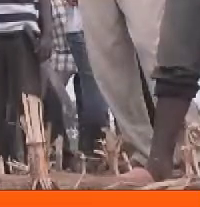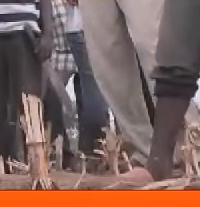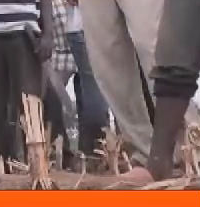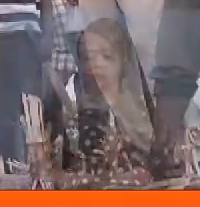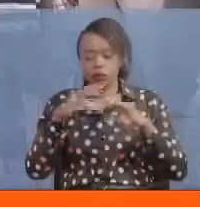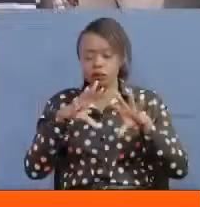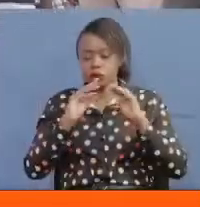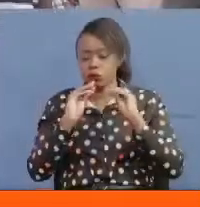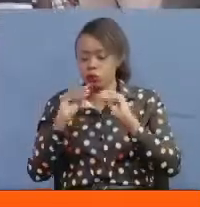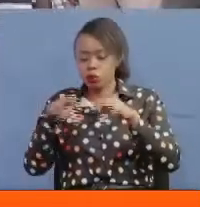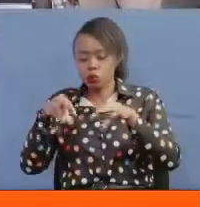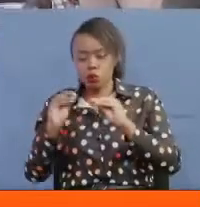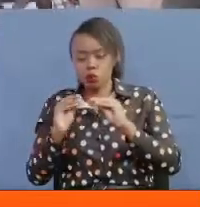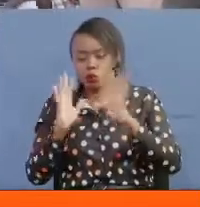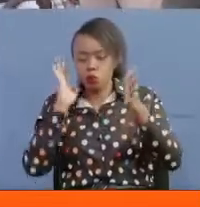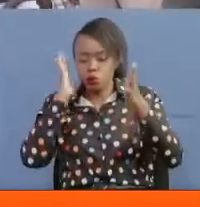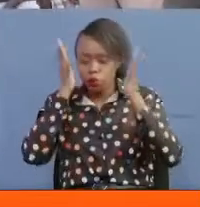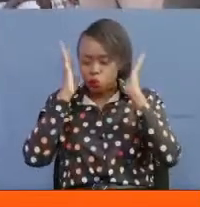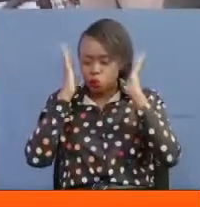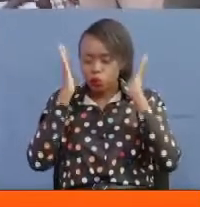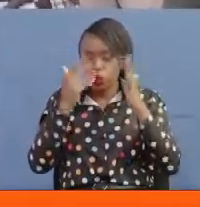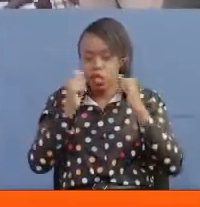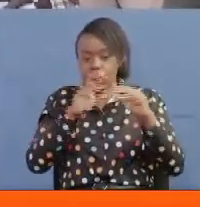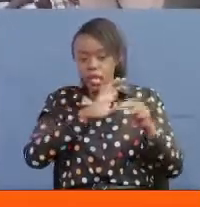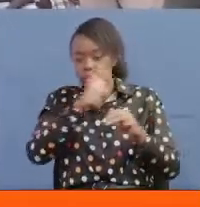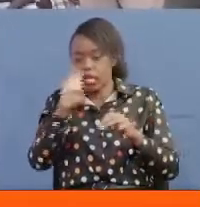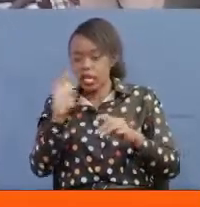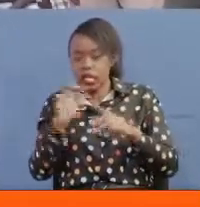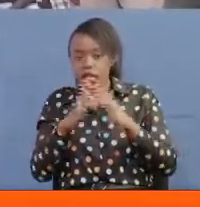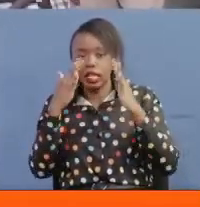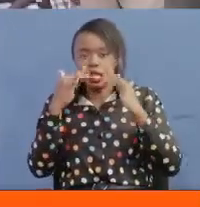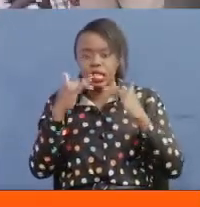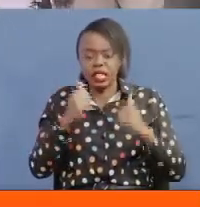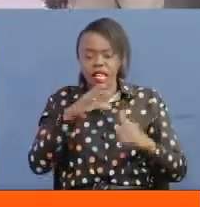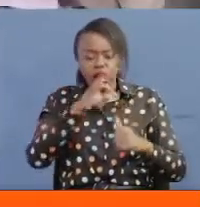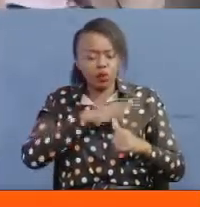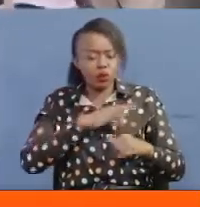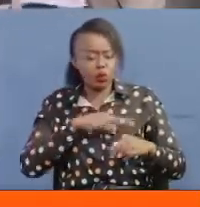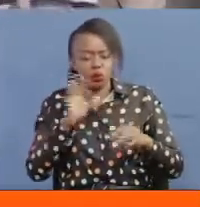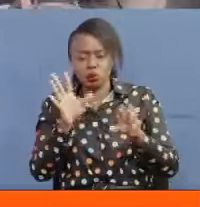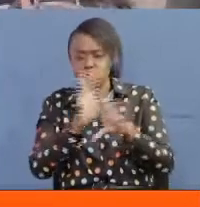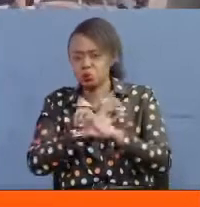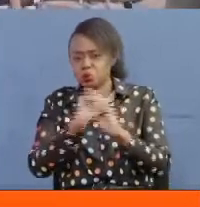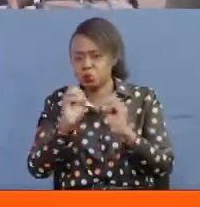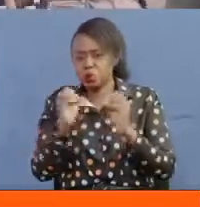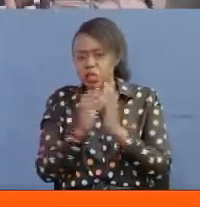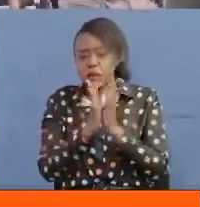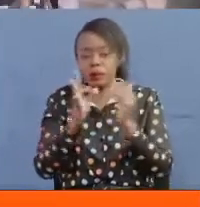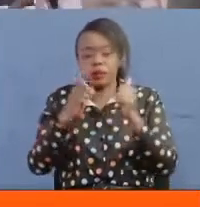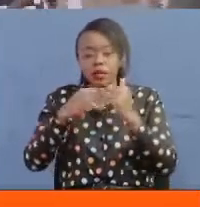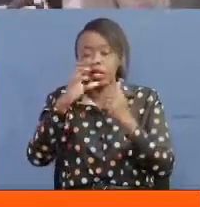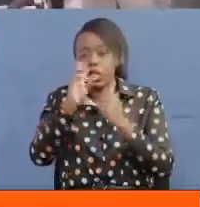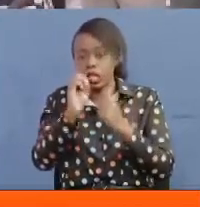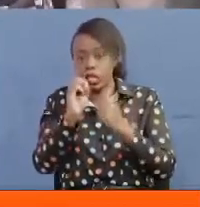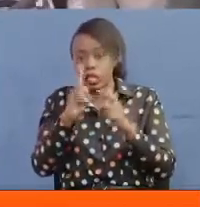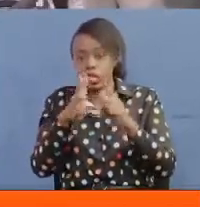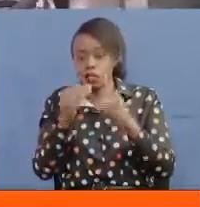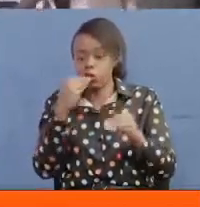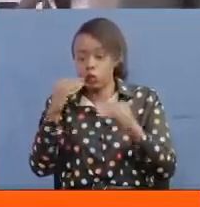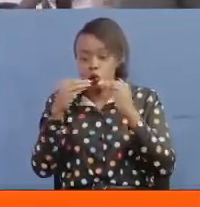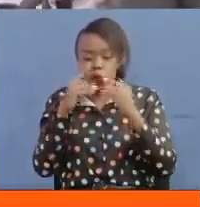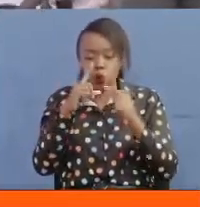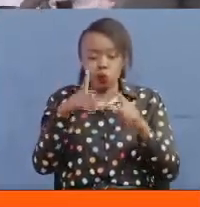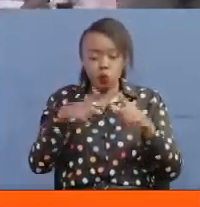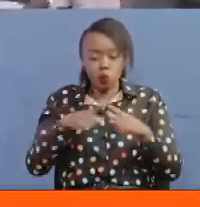Wafugaji wa ng'ombe eneo la Marigat, Baringo Kusini, wanakadiria hasara baada ya ng'ombe wao zaidi ya 20 kufariki wakipata lishe katika shamba